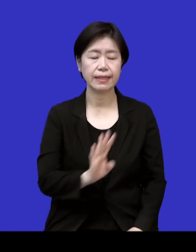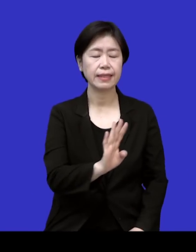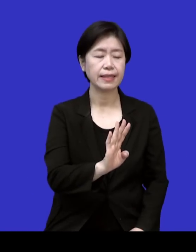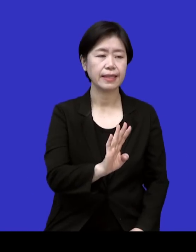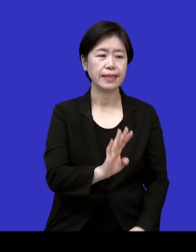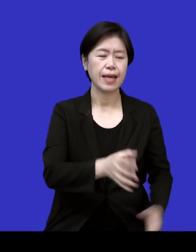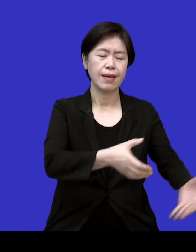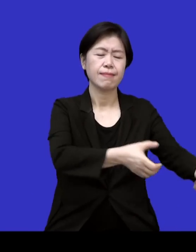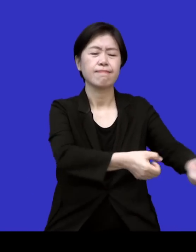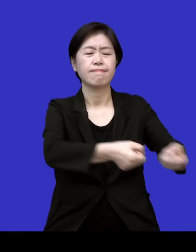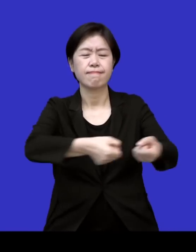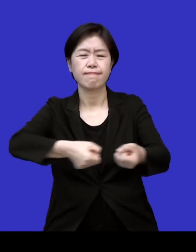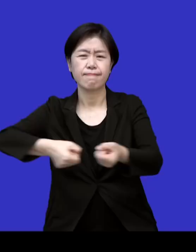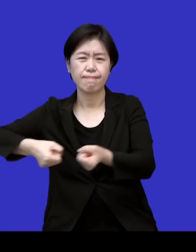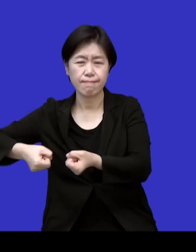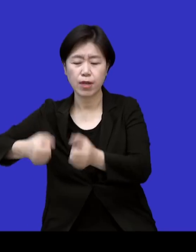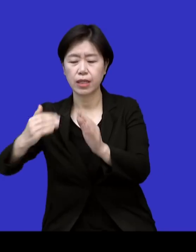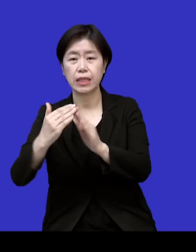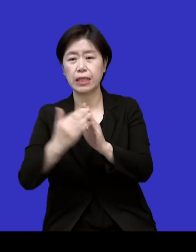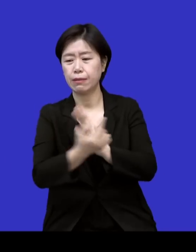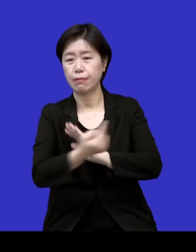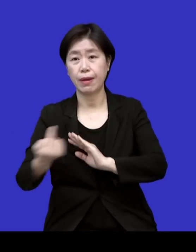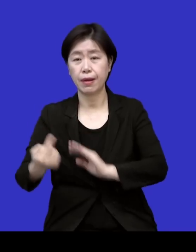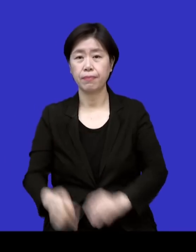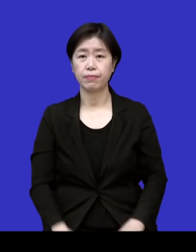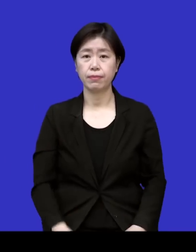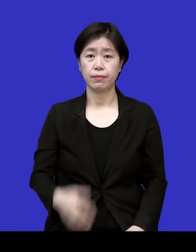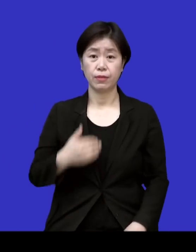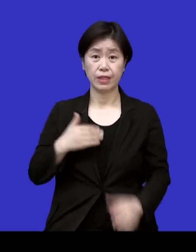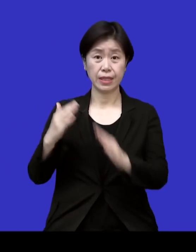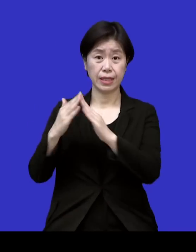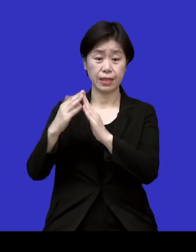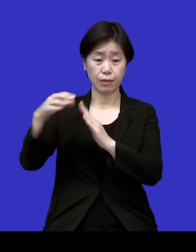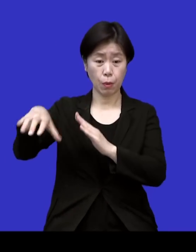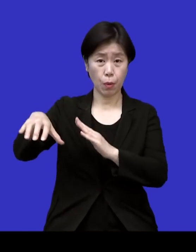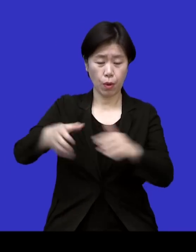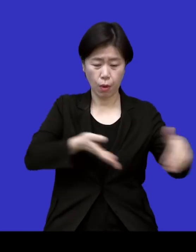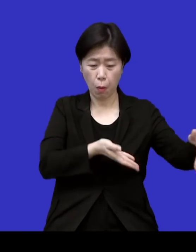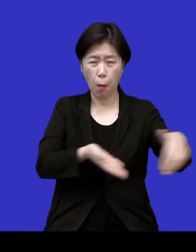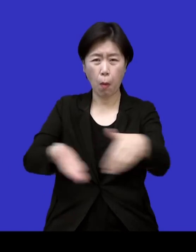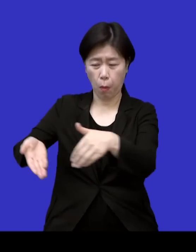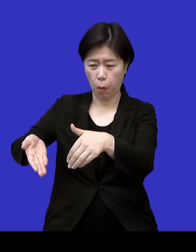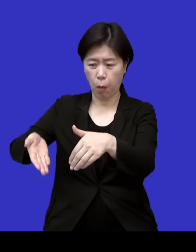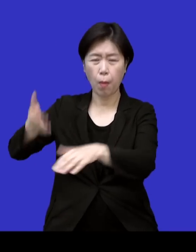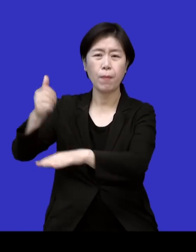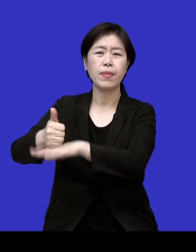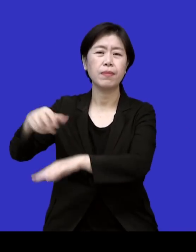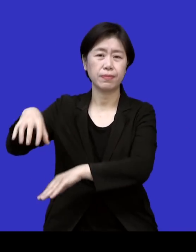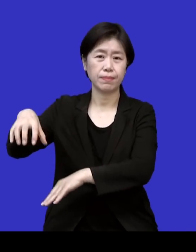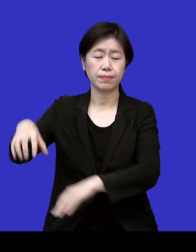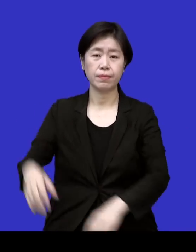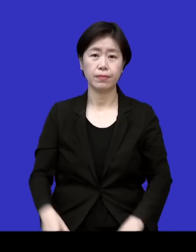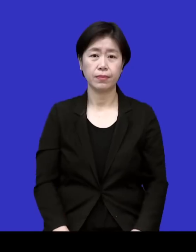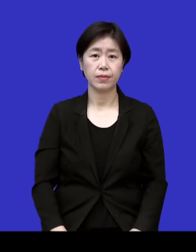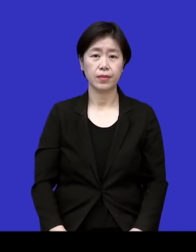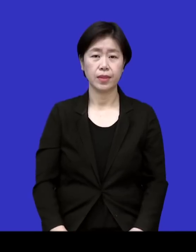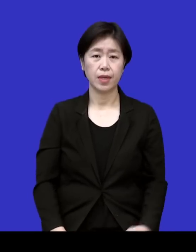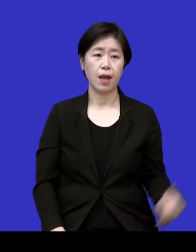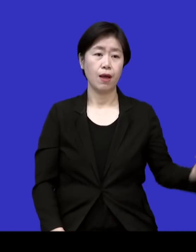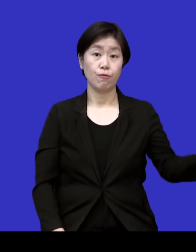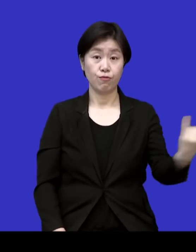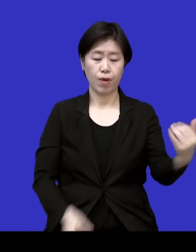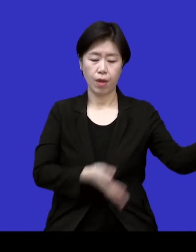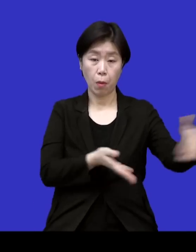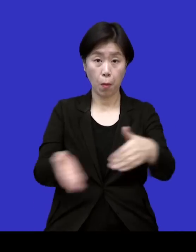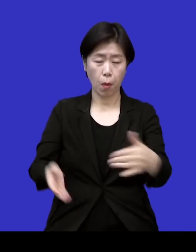이제 이렇게 오는데 저희 집이 골목 끝이었어요. 그럼 이제 엄마 우는 소리에 이제 동네 사람들 이제 불이 막